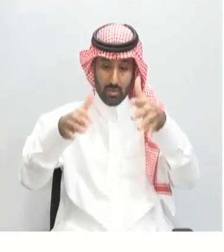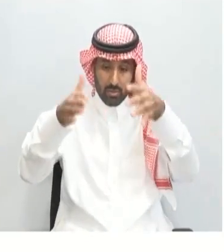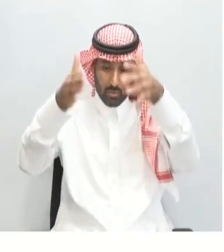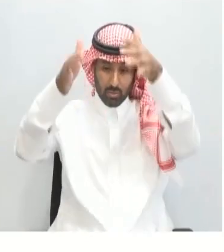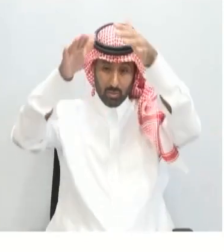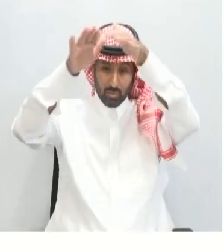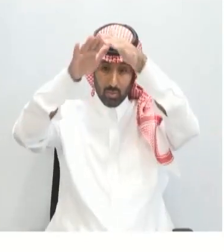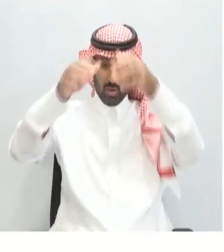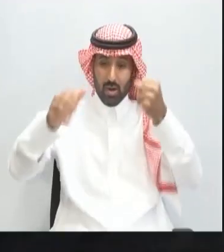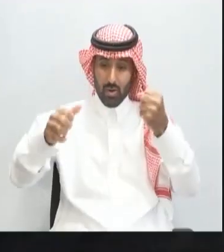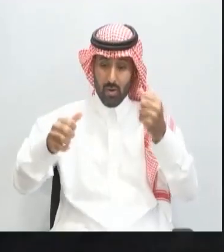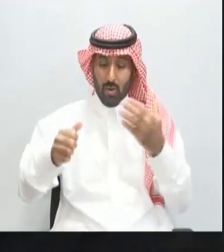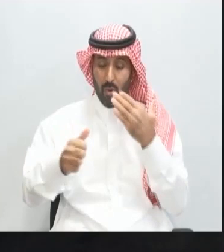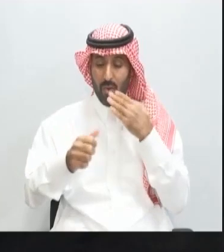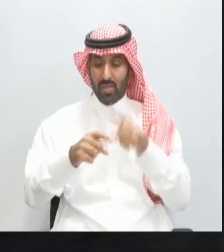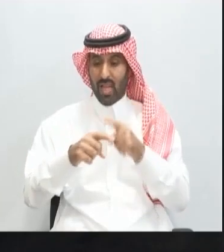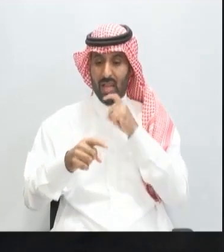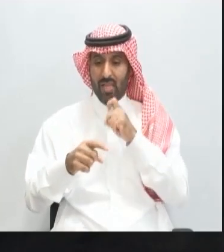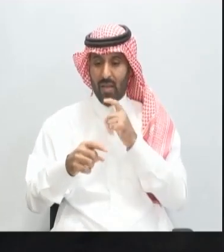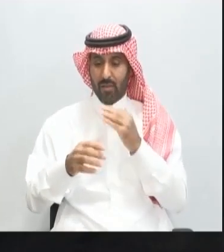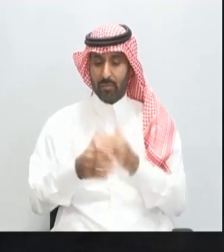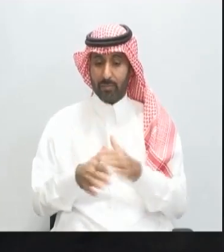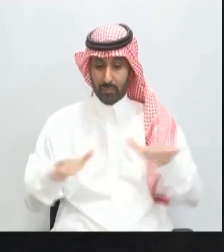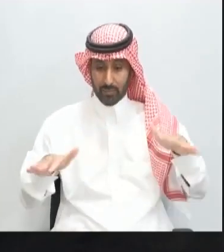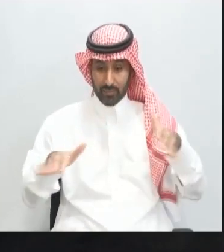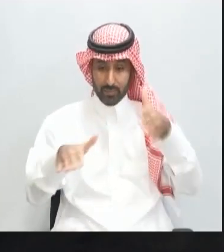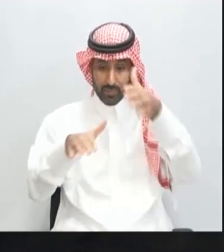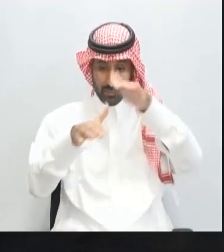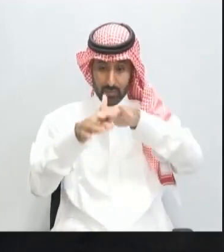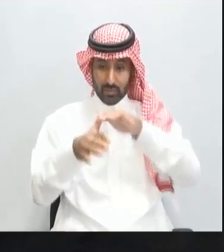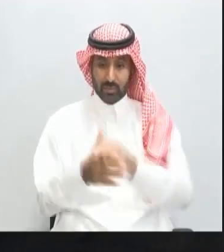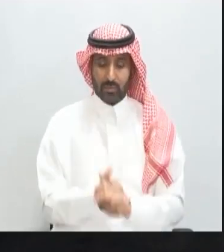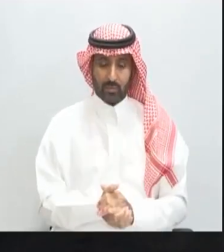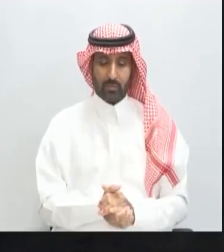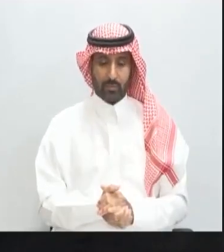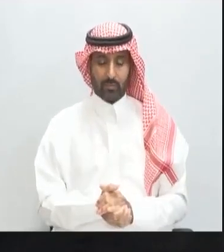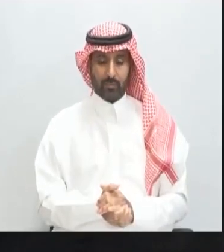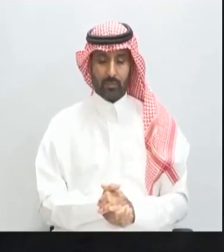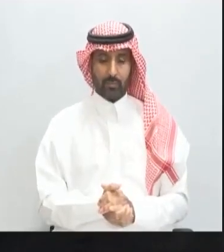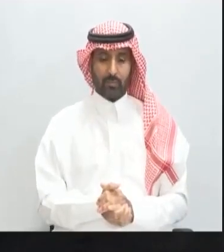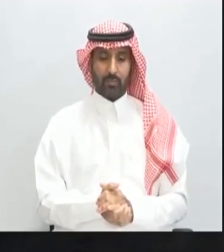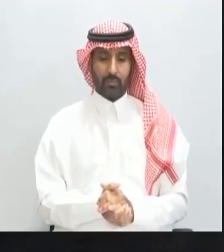احداهما صلبه والاخرى اقل صلابه واقل كثافه يؤدي الى